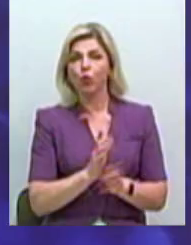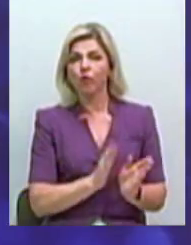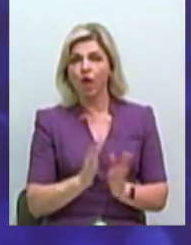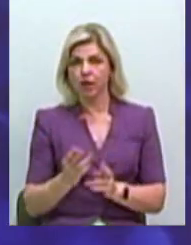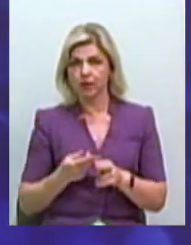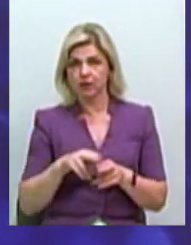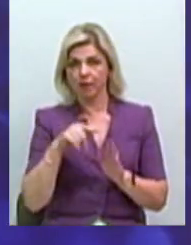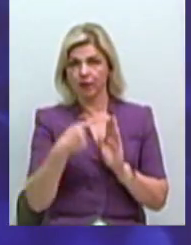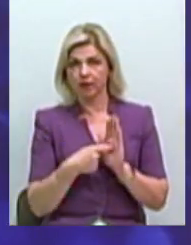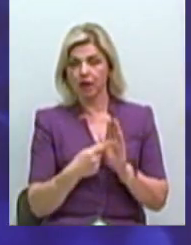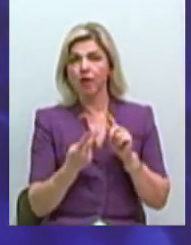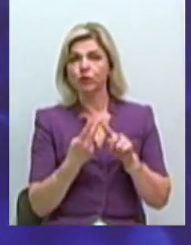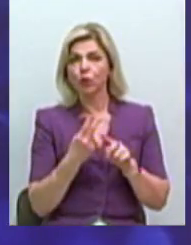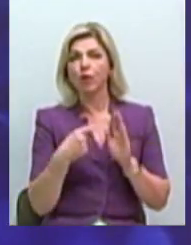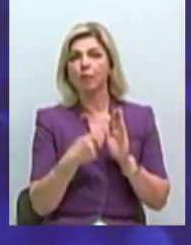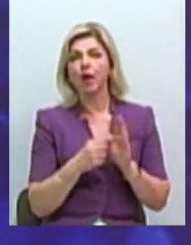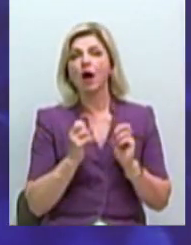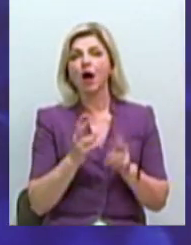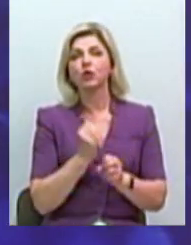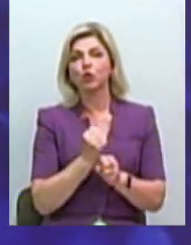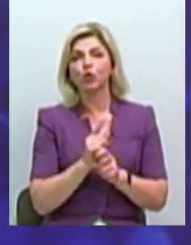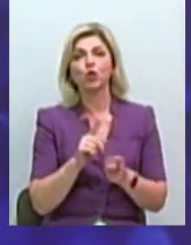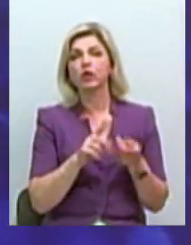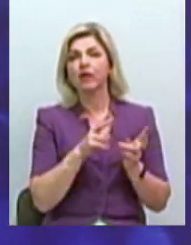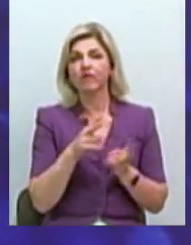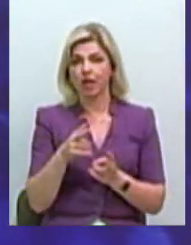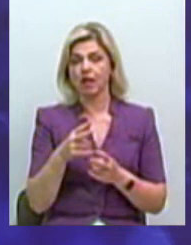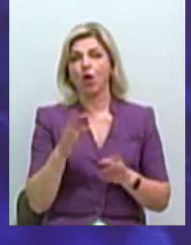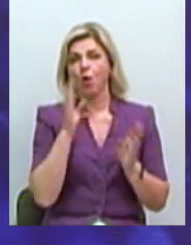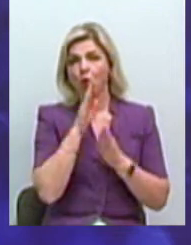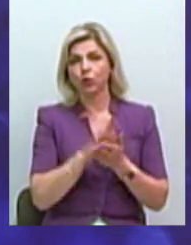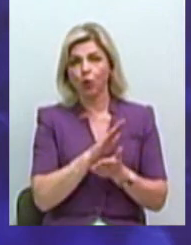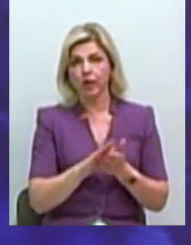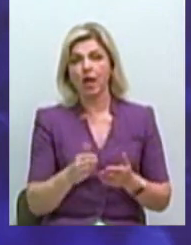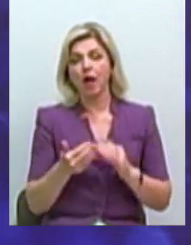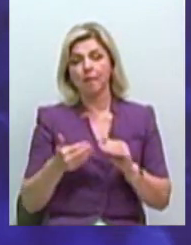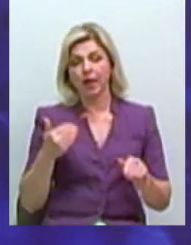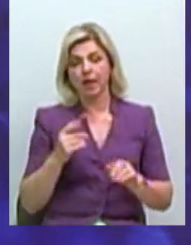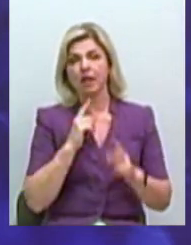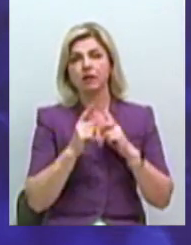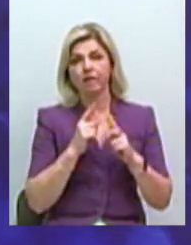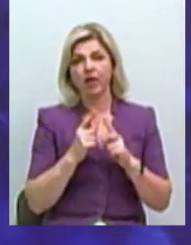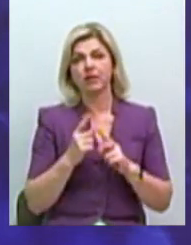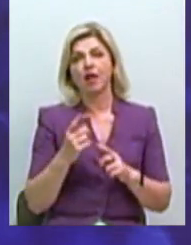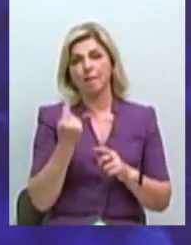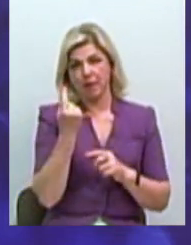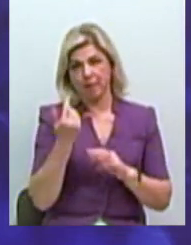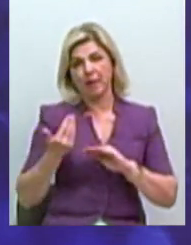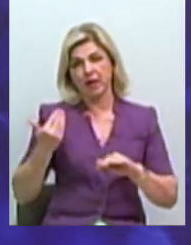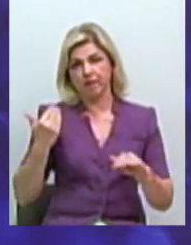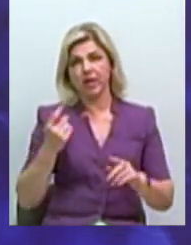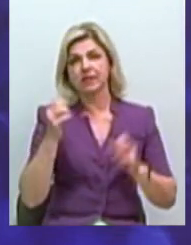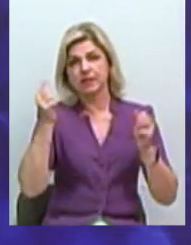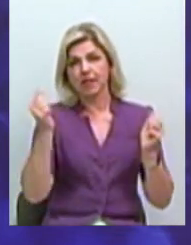Друге питання, як зробити так, щоб не шкодити екології. На сьогоднішній день попередня рада попереднього скликання, вона прийняла